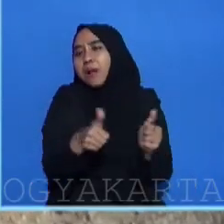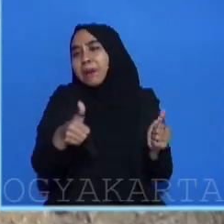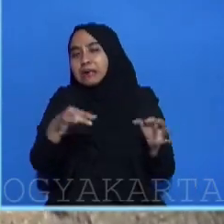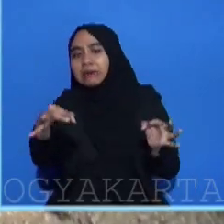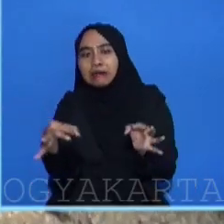yang lain